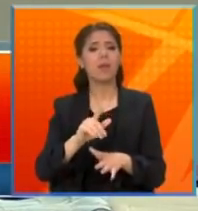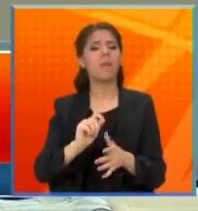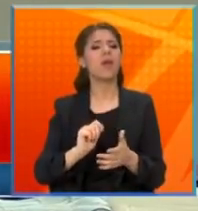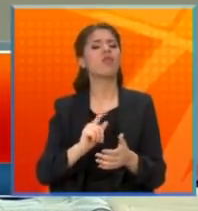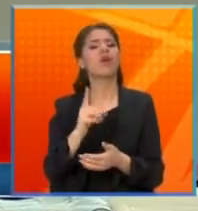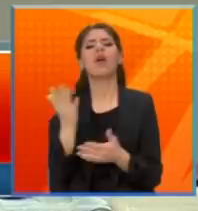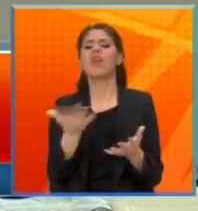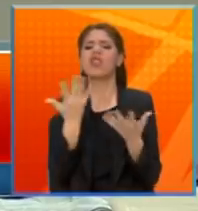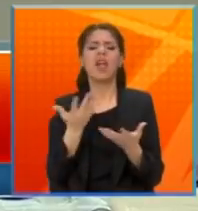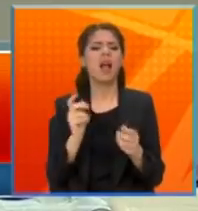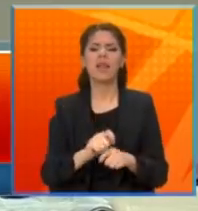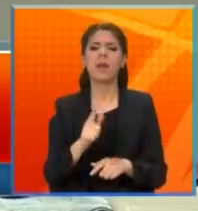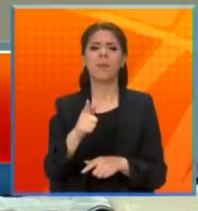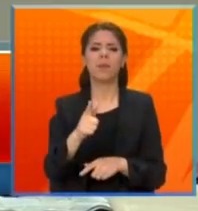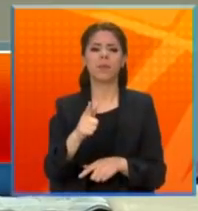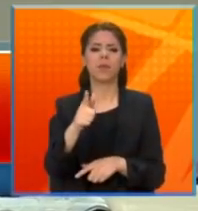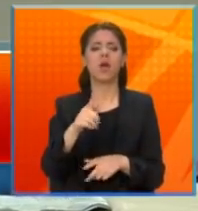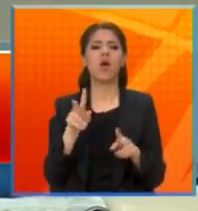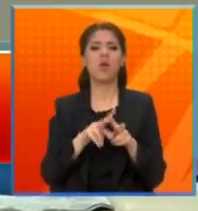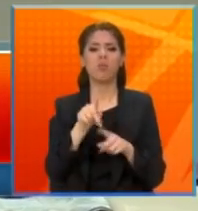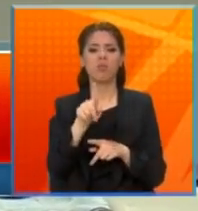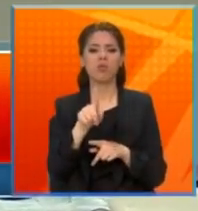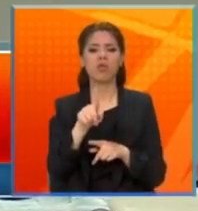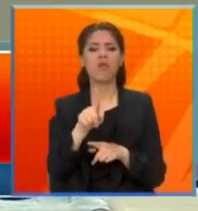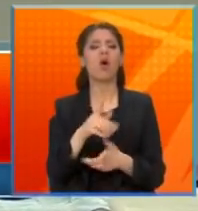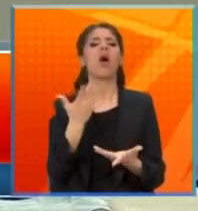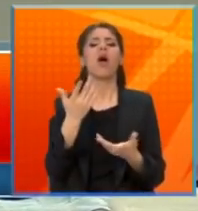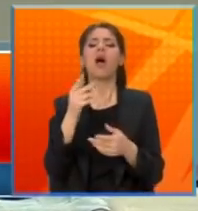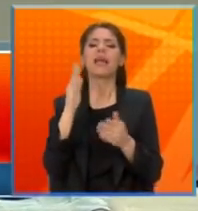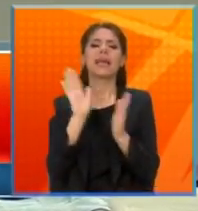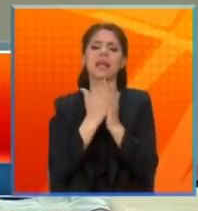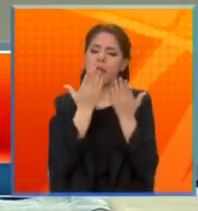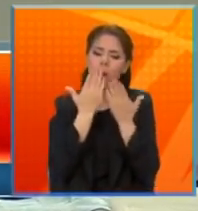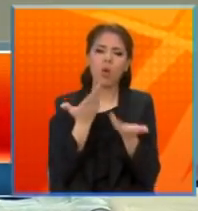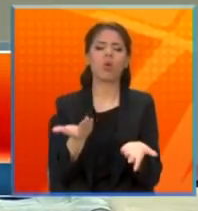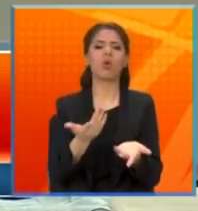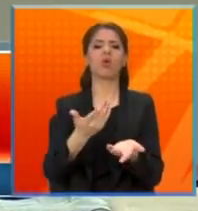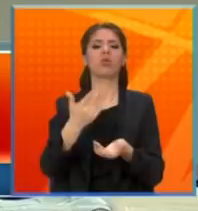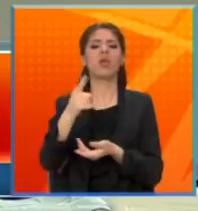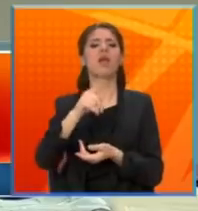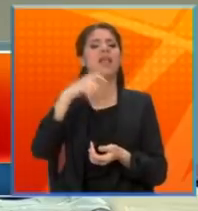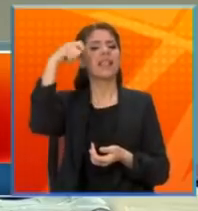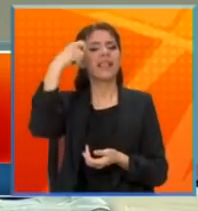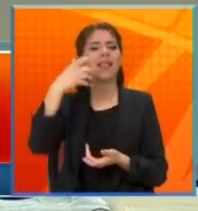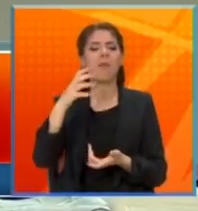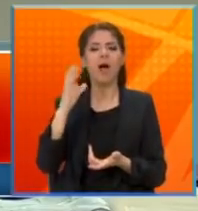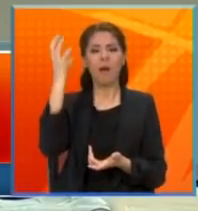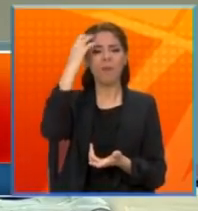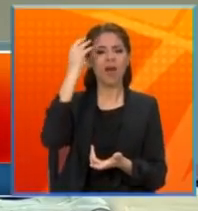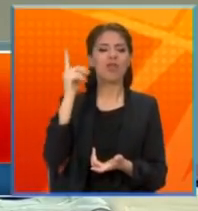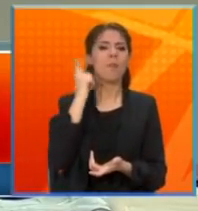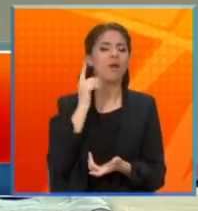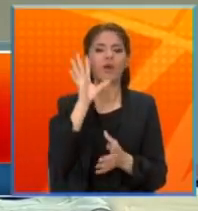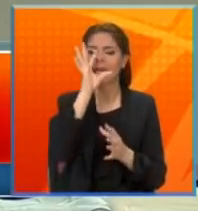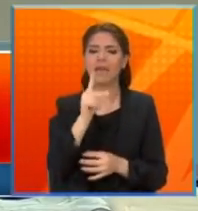yapın. Mustafa Kutlu'yu, Tolstoy'u okuyun. Sinemanın başyapıtlarıyla tanışın.